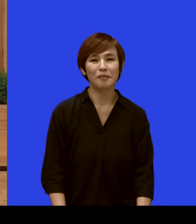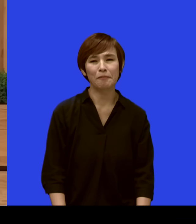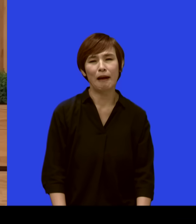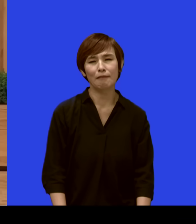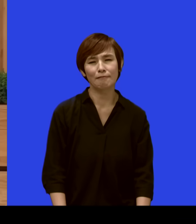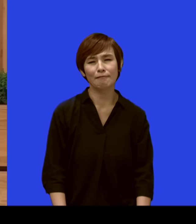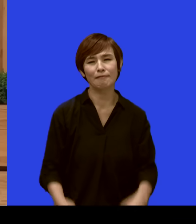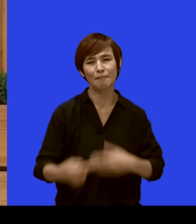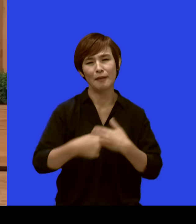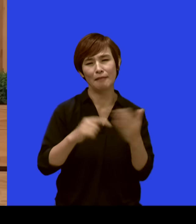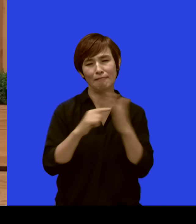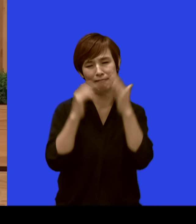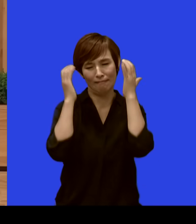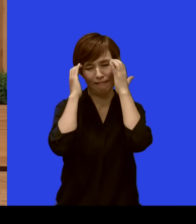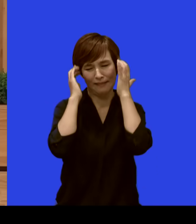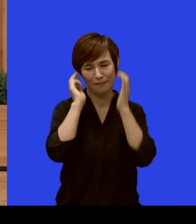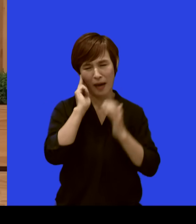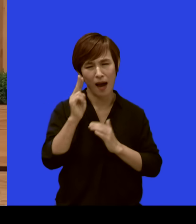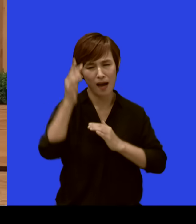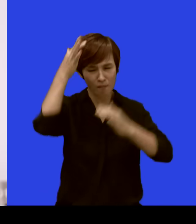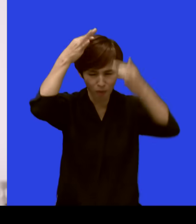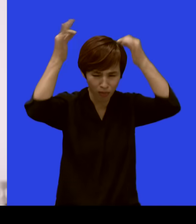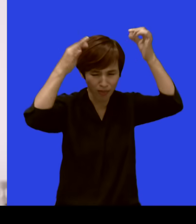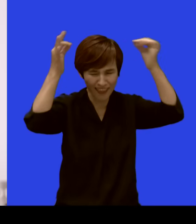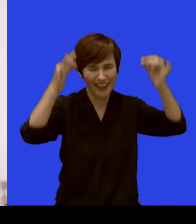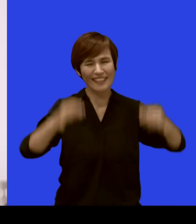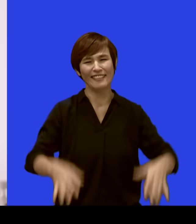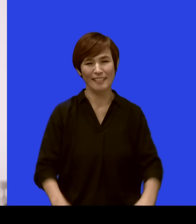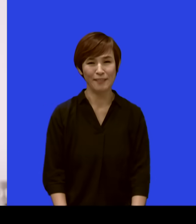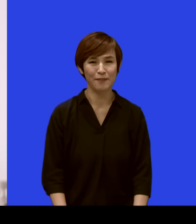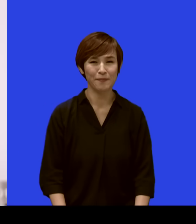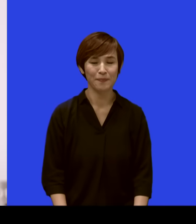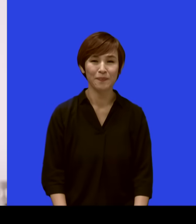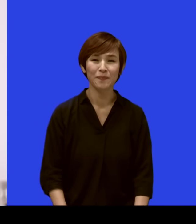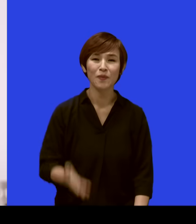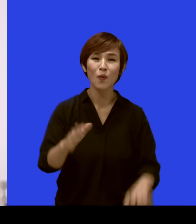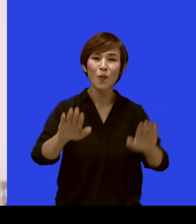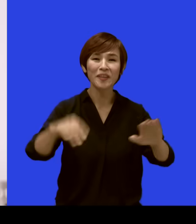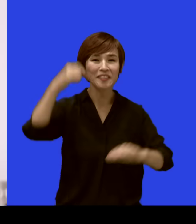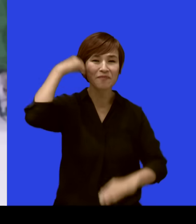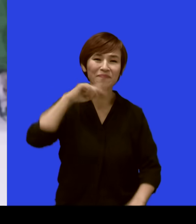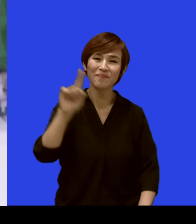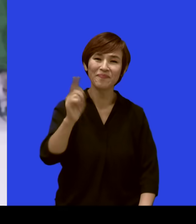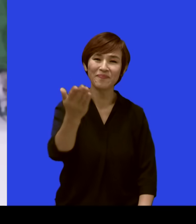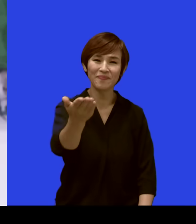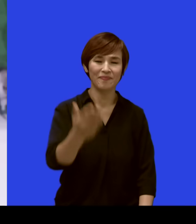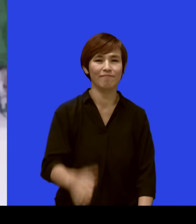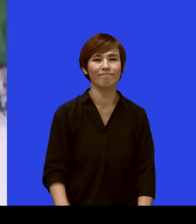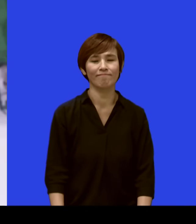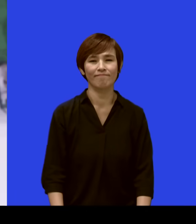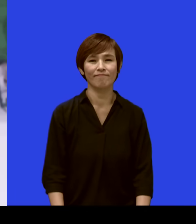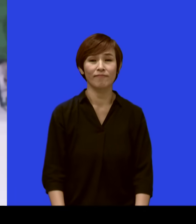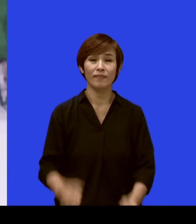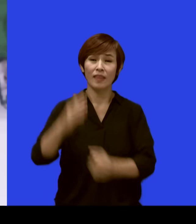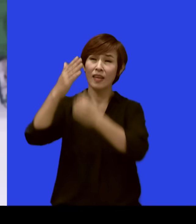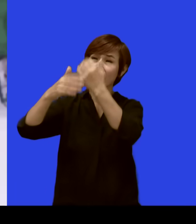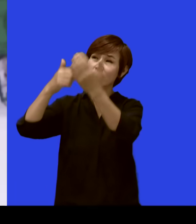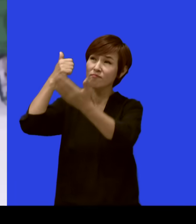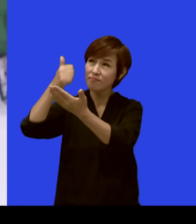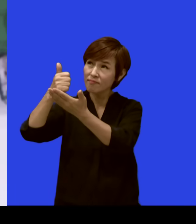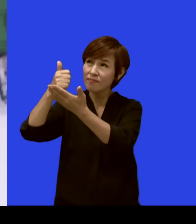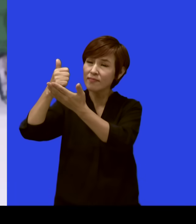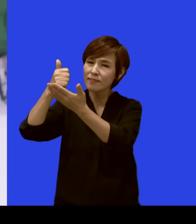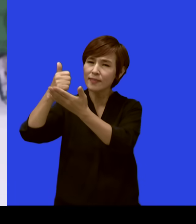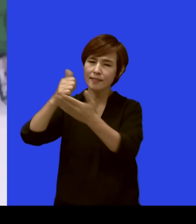얼마나 심적으로 고통이 크셨으면. 자, 연희자매 어떻게 들으셨어요? 정말 하나님께서는